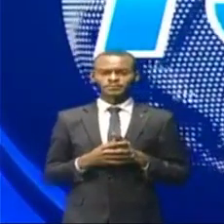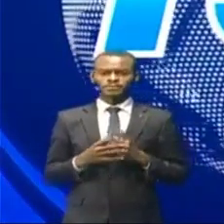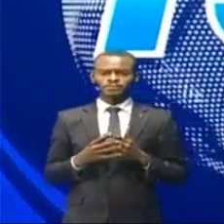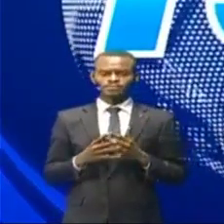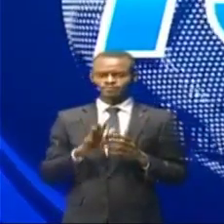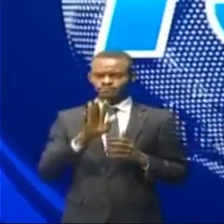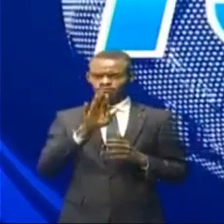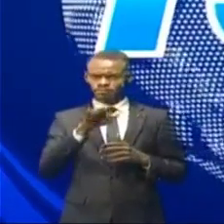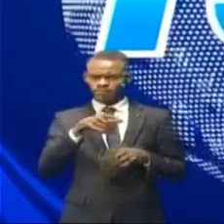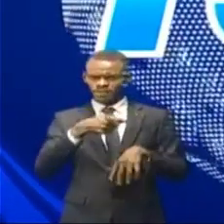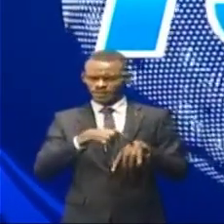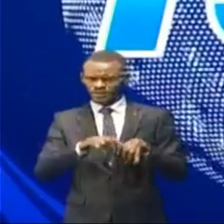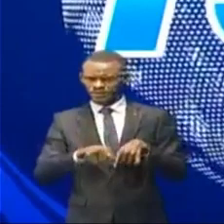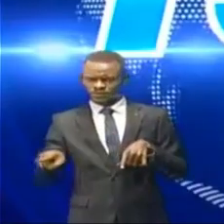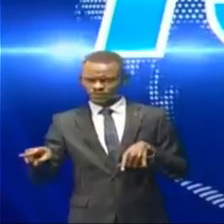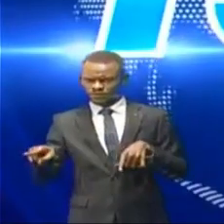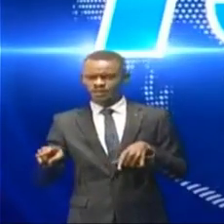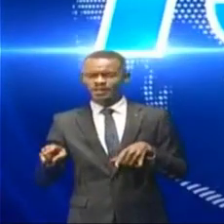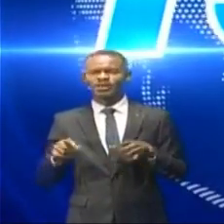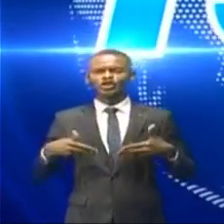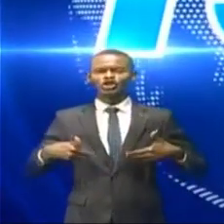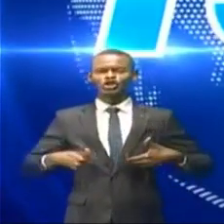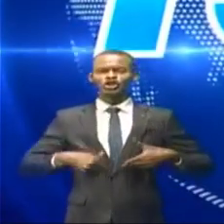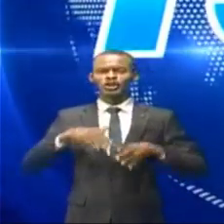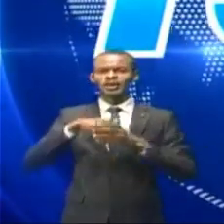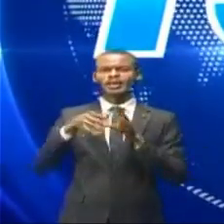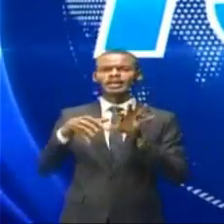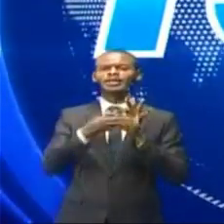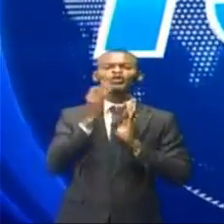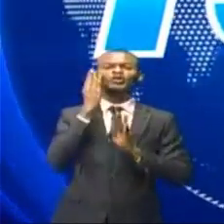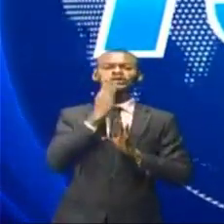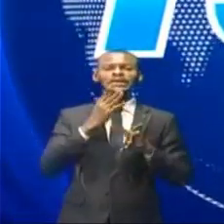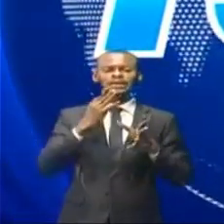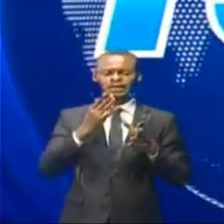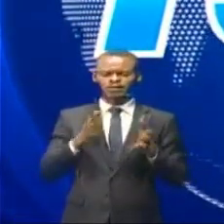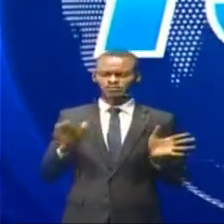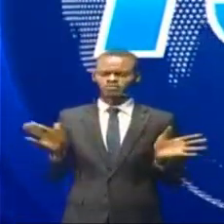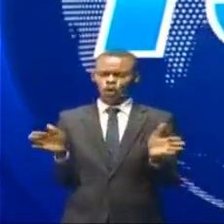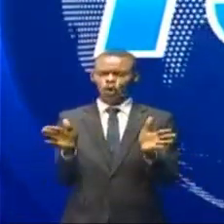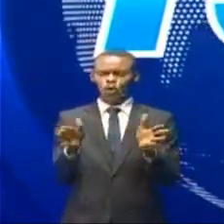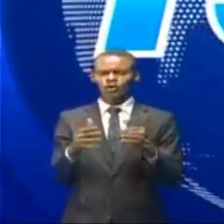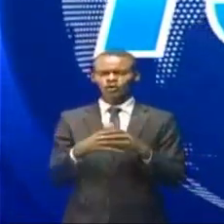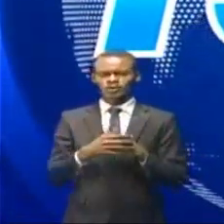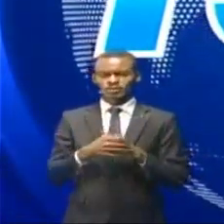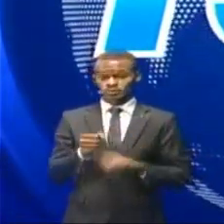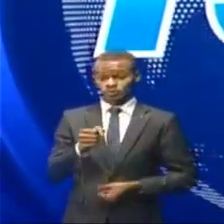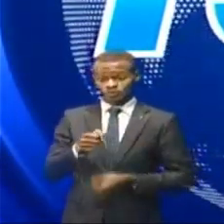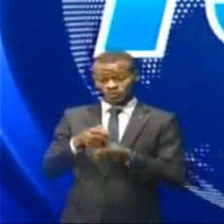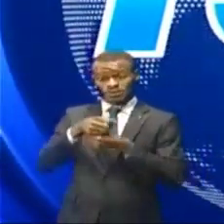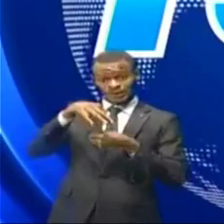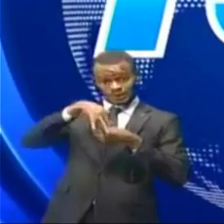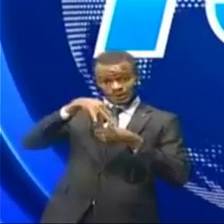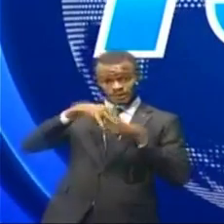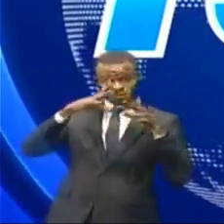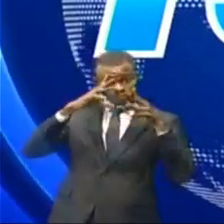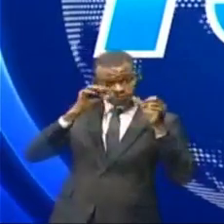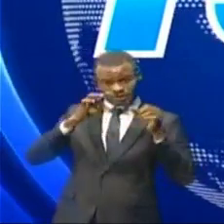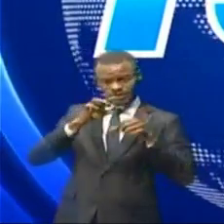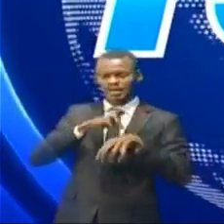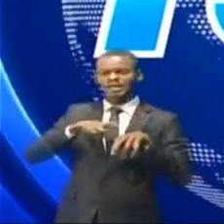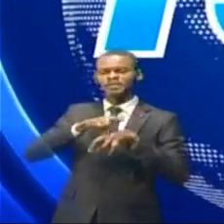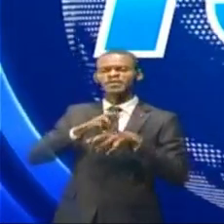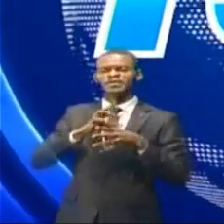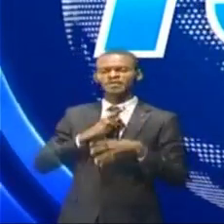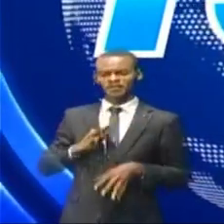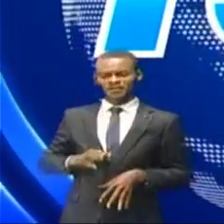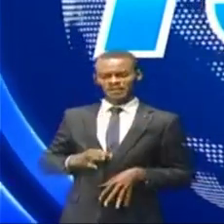Pendant ces temps, les jeunes de l'Union sacrée sont appelés à mouiller leurs maillots pour l'élection du garant de la nation, la présidentielle de 2023.